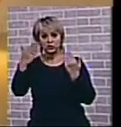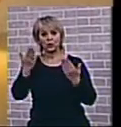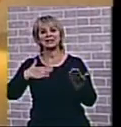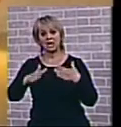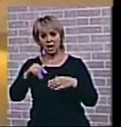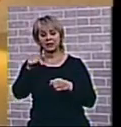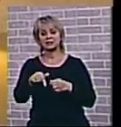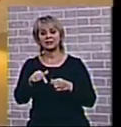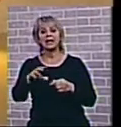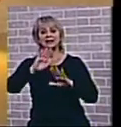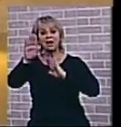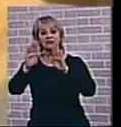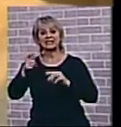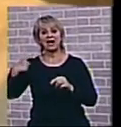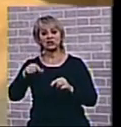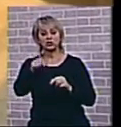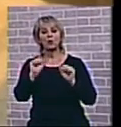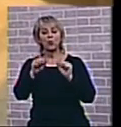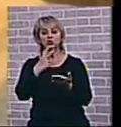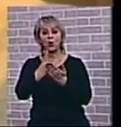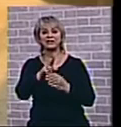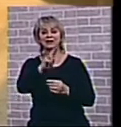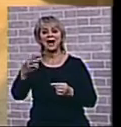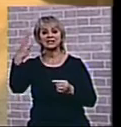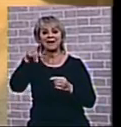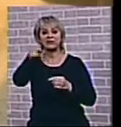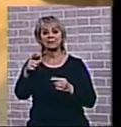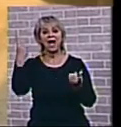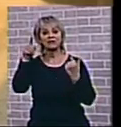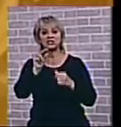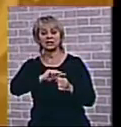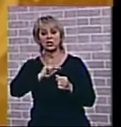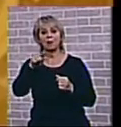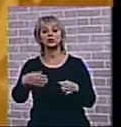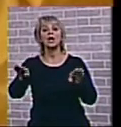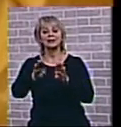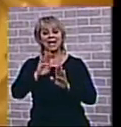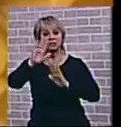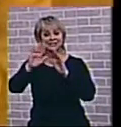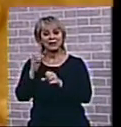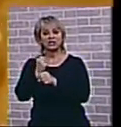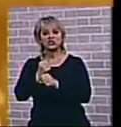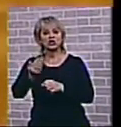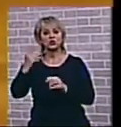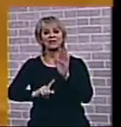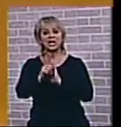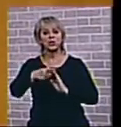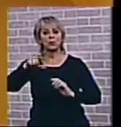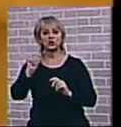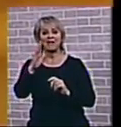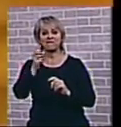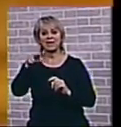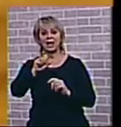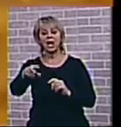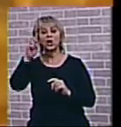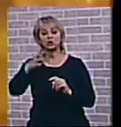и радость. На выставке в Новочеркасске можно увидеть как современные авторские работы, так и экспонаты, сделанные еще в начале прошлого века